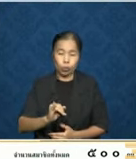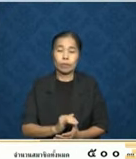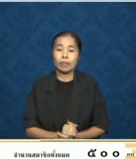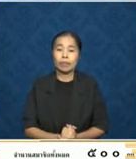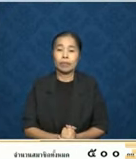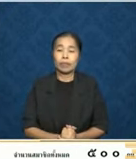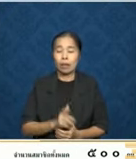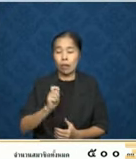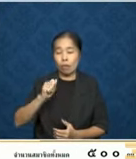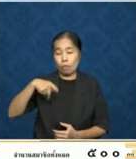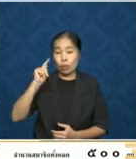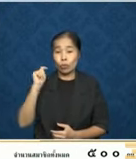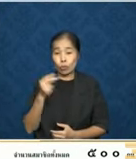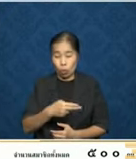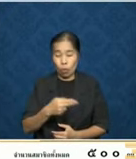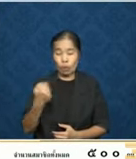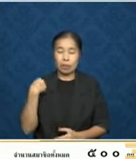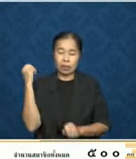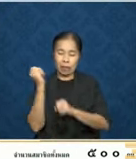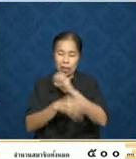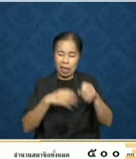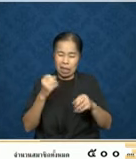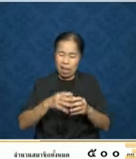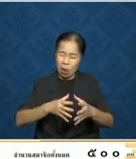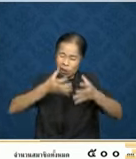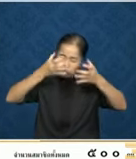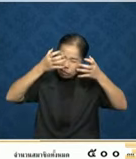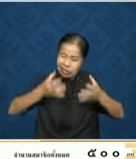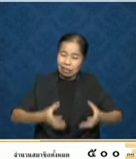อปท.นี้มีบ่อขยะถึง 2,000 เกือบ 2,000